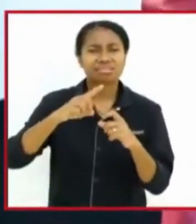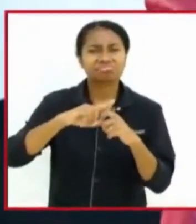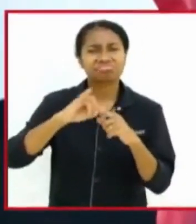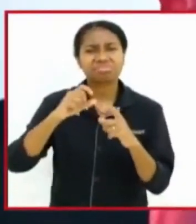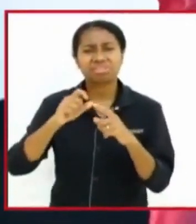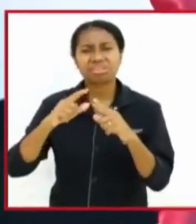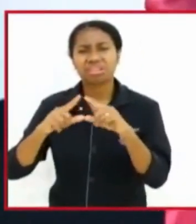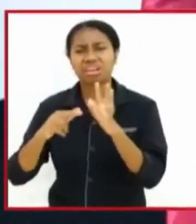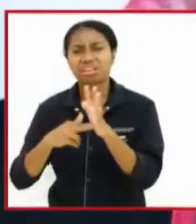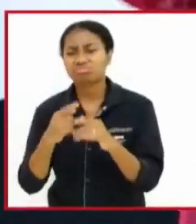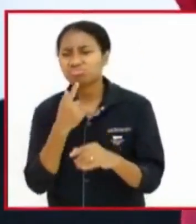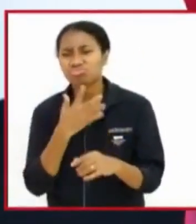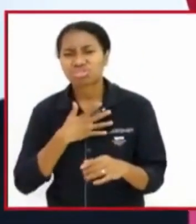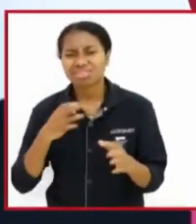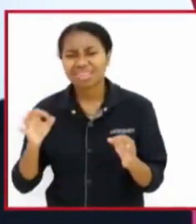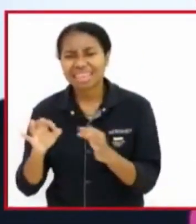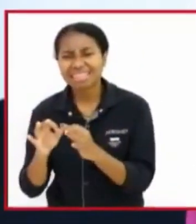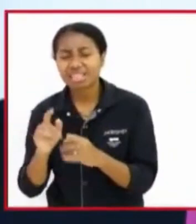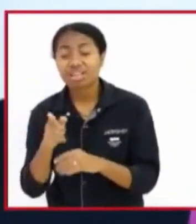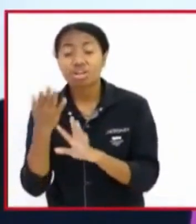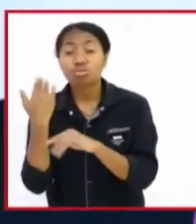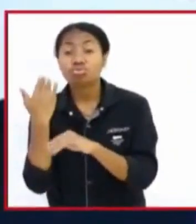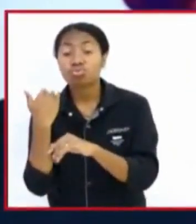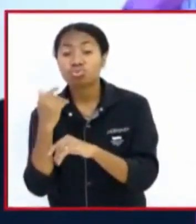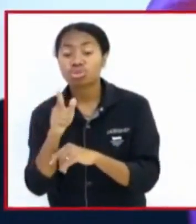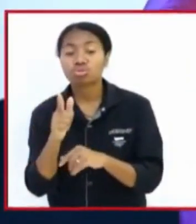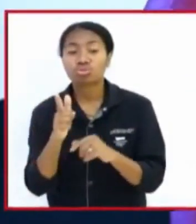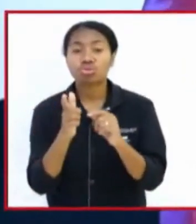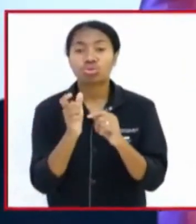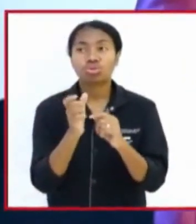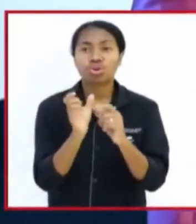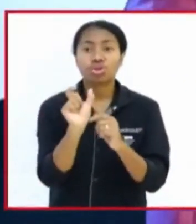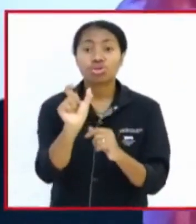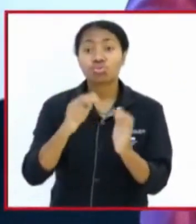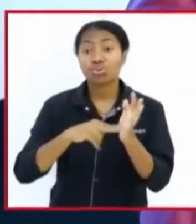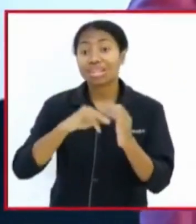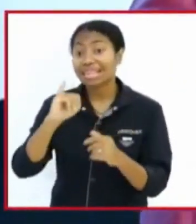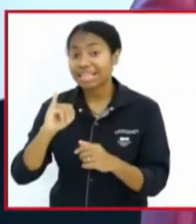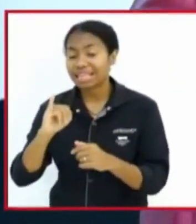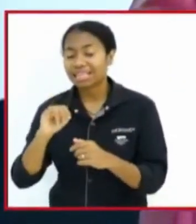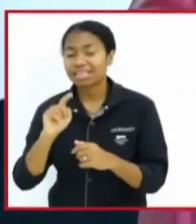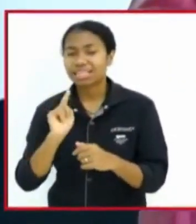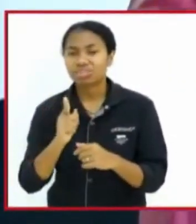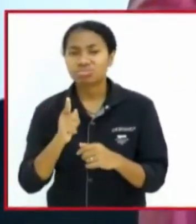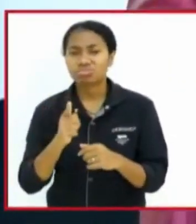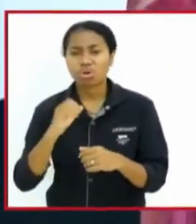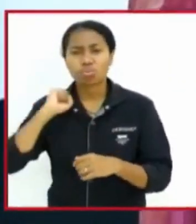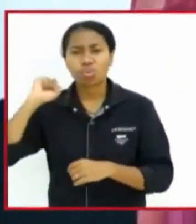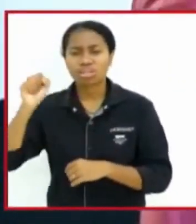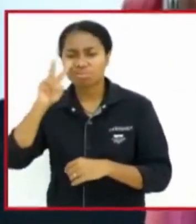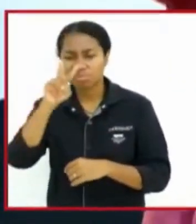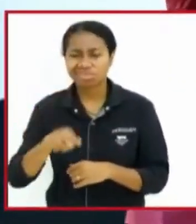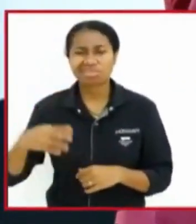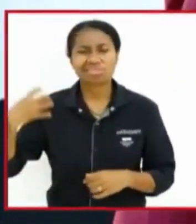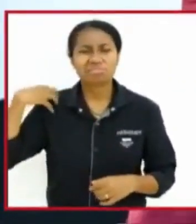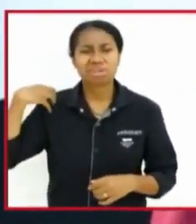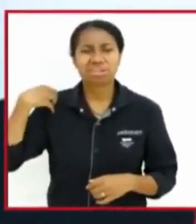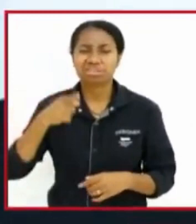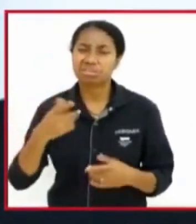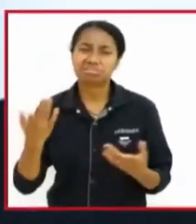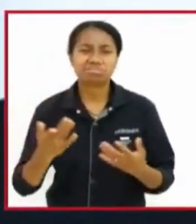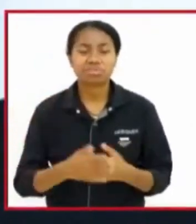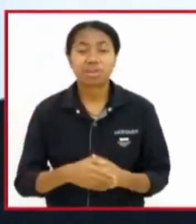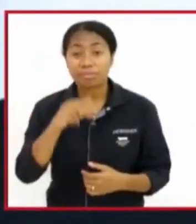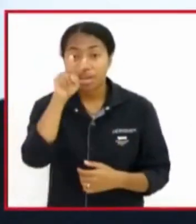semua Iya nah tapi Dulu mereka masih Yuni Yuni Soviet dan kekuatannya juga diperhitungkan Amerika Nah maka